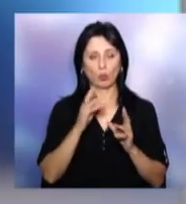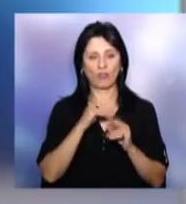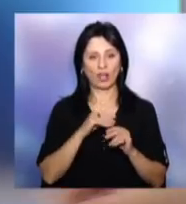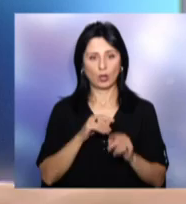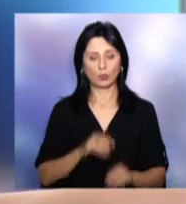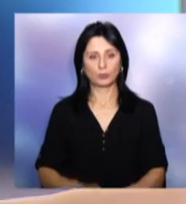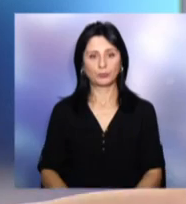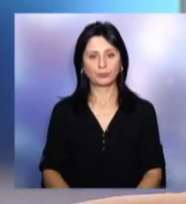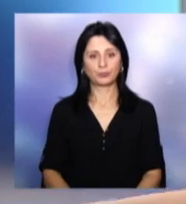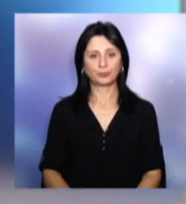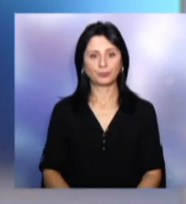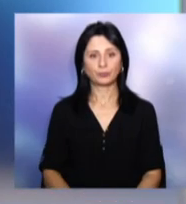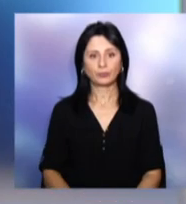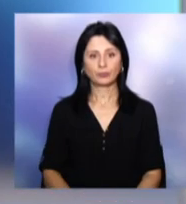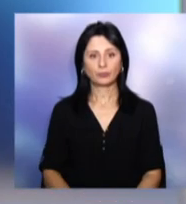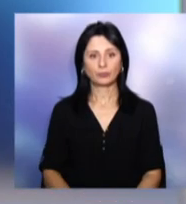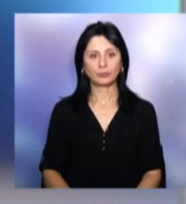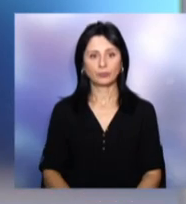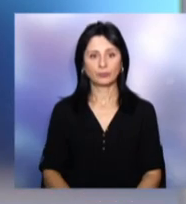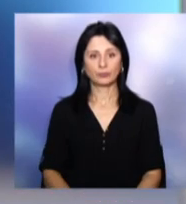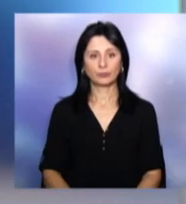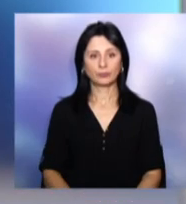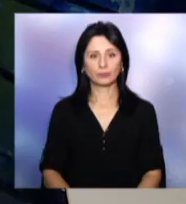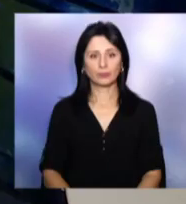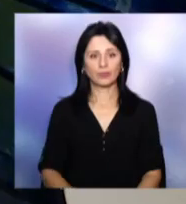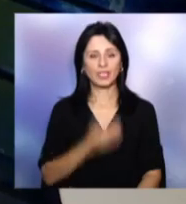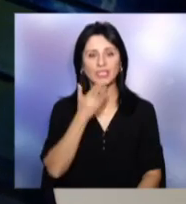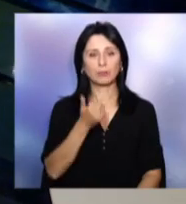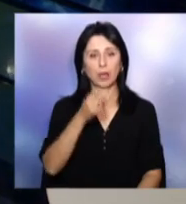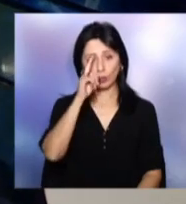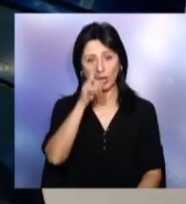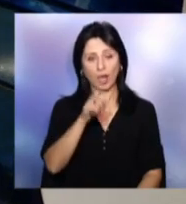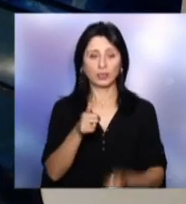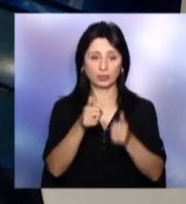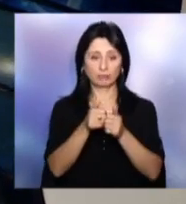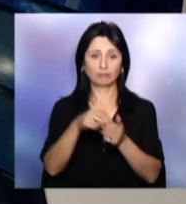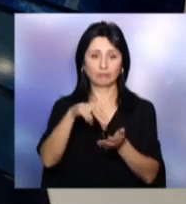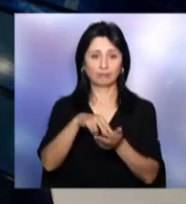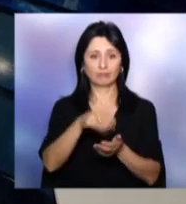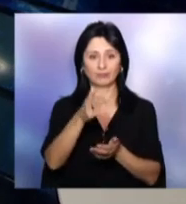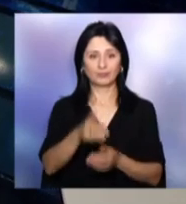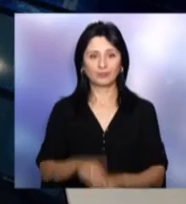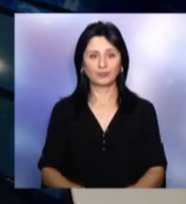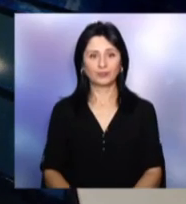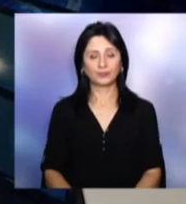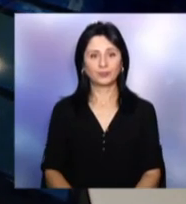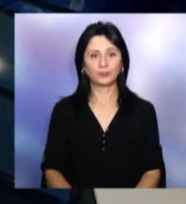მოვახერხოთ მოვლა. კი ბატონო. შეგვიძლია ავდგეთ კიდევაც, ნახეთ რა სიმპატიურია რომ მივიდა. კი ბატონო, მეც დაგიდგებით გვერდით